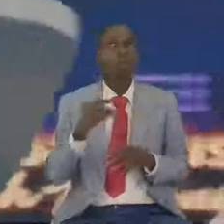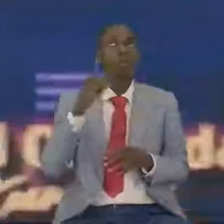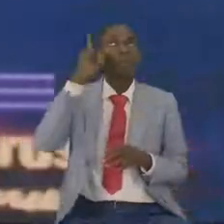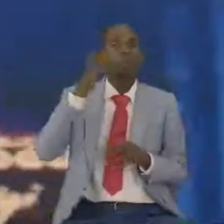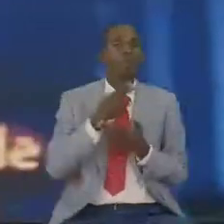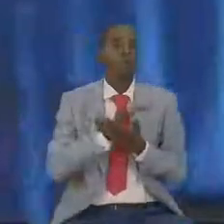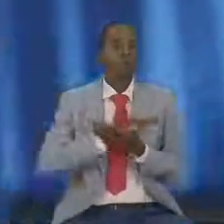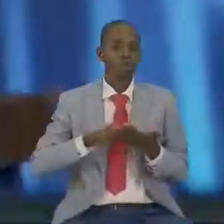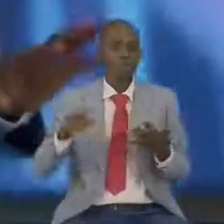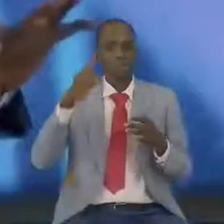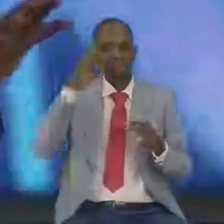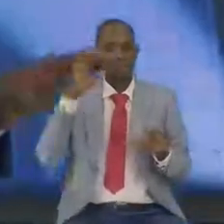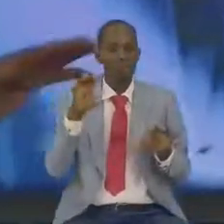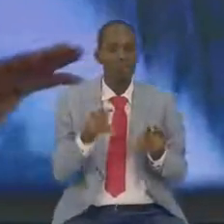alliance.